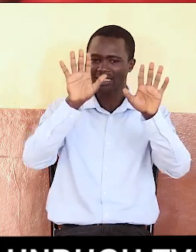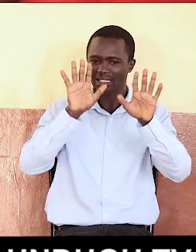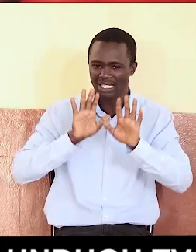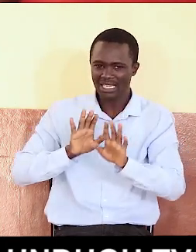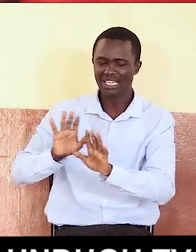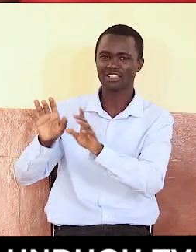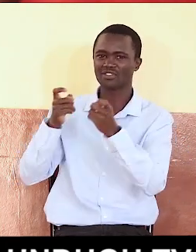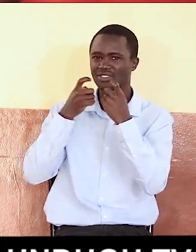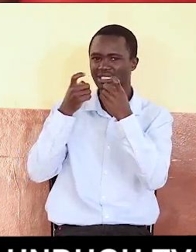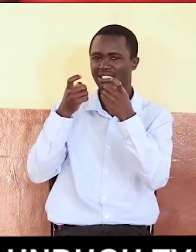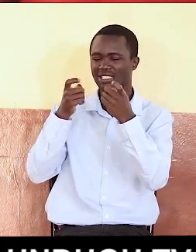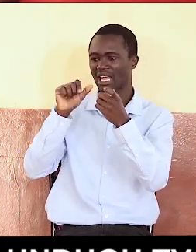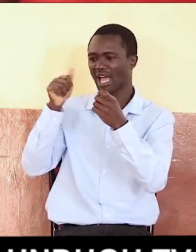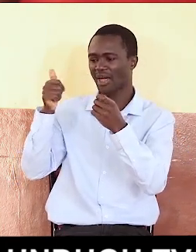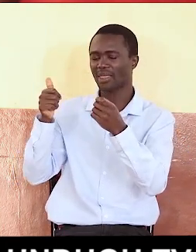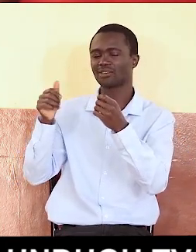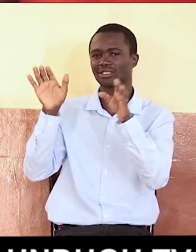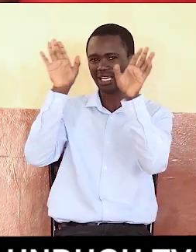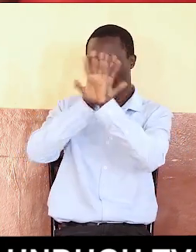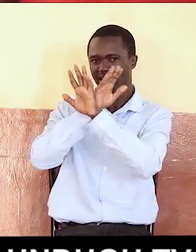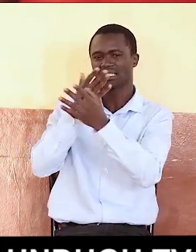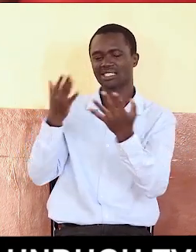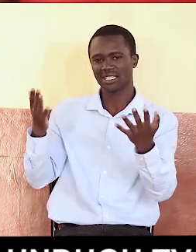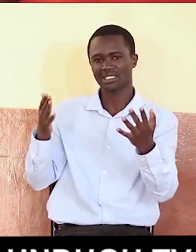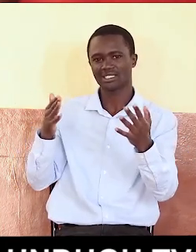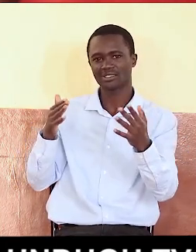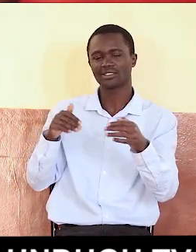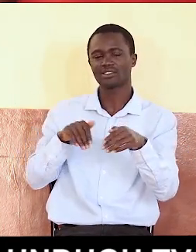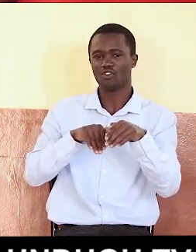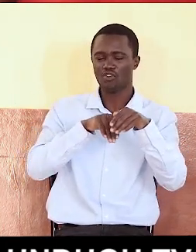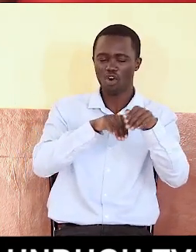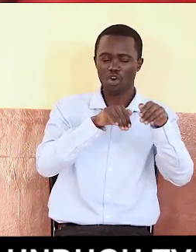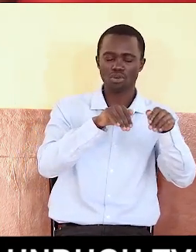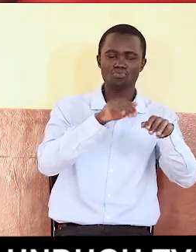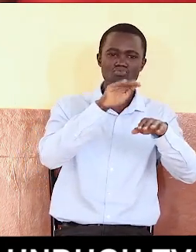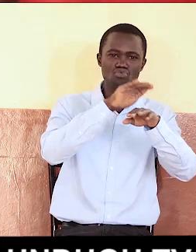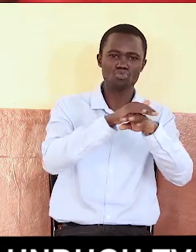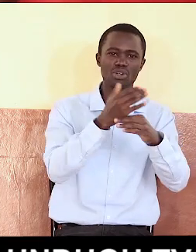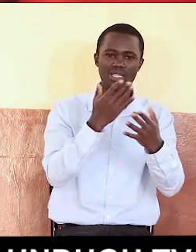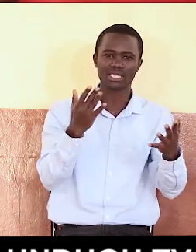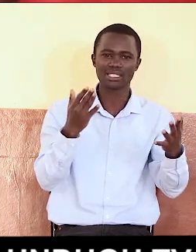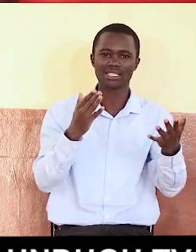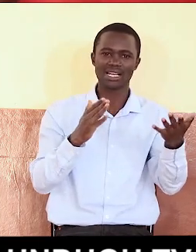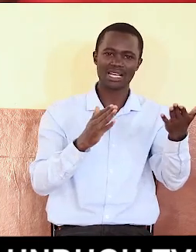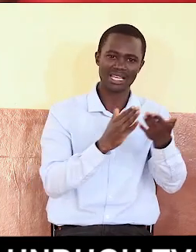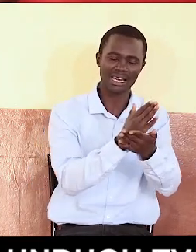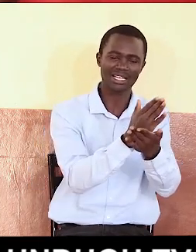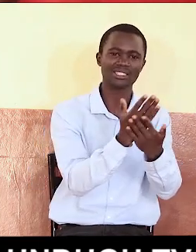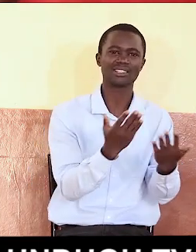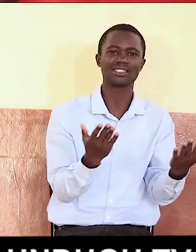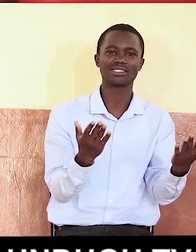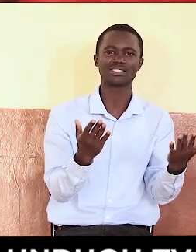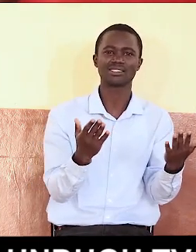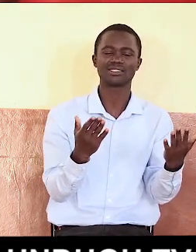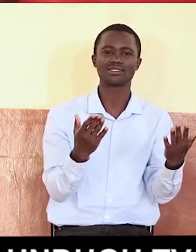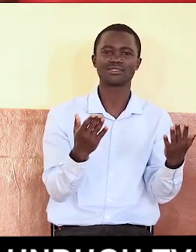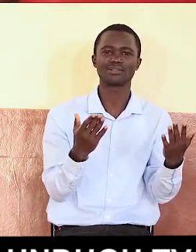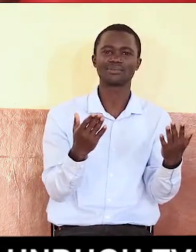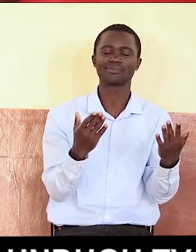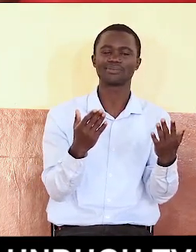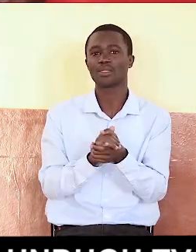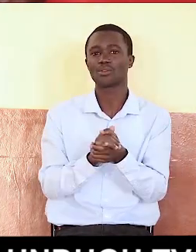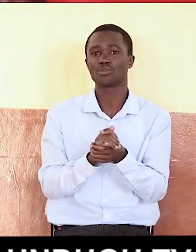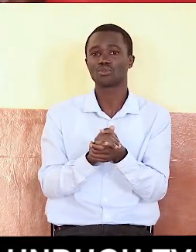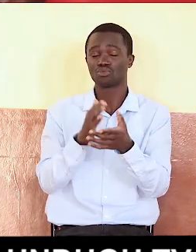dhambi na mambo ya ngiza, na kufuata mambo ya haki, na kutendea wengine haki, na kinyume na